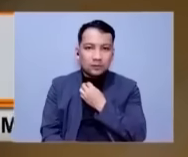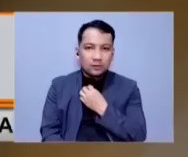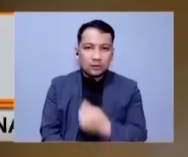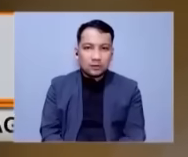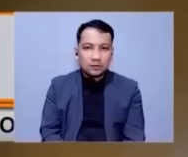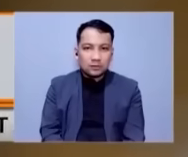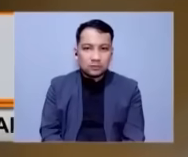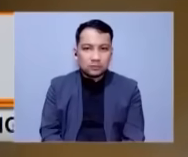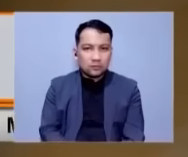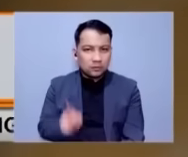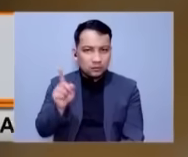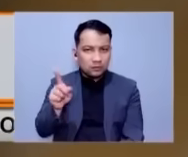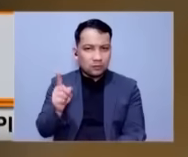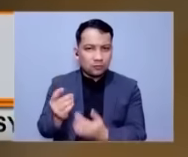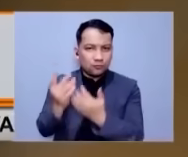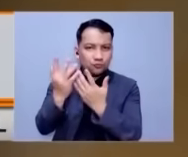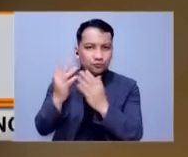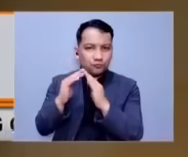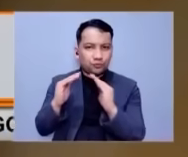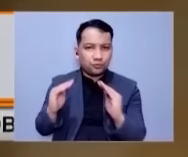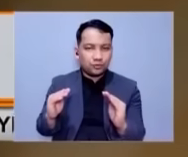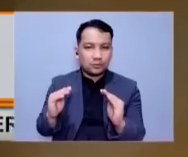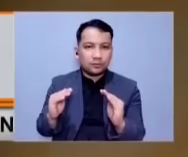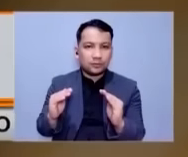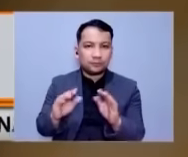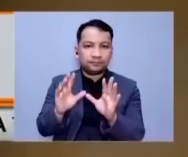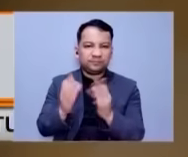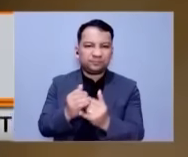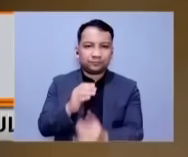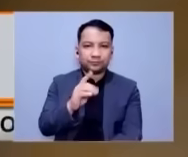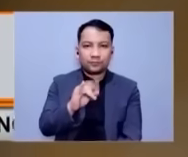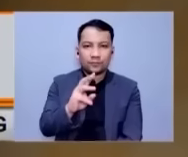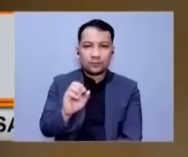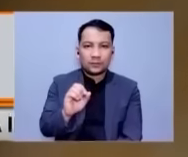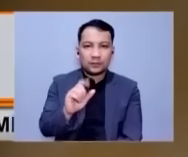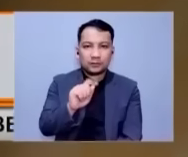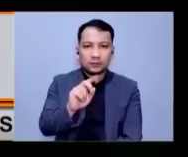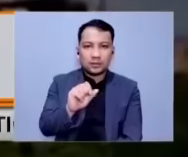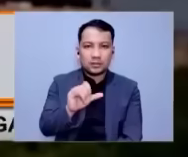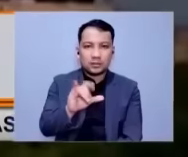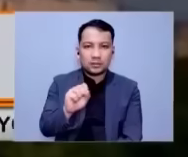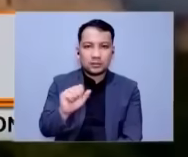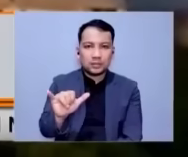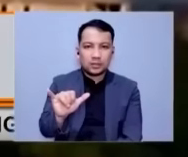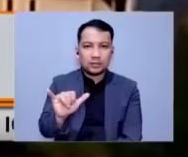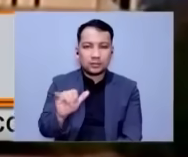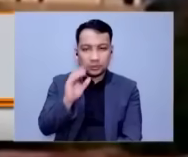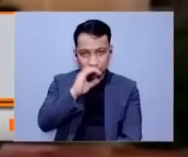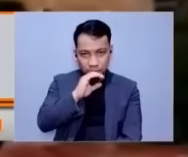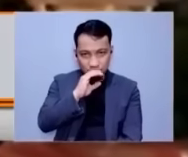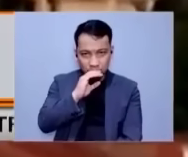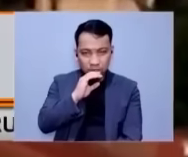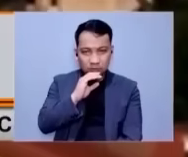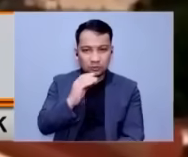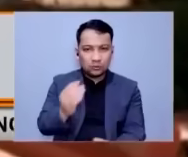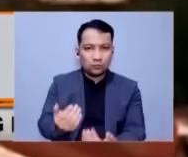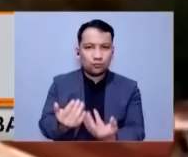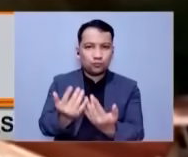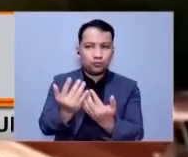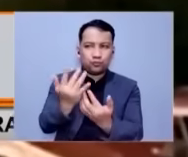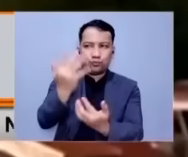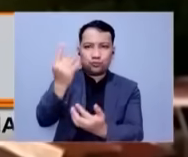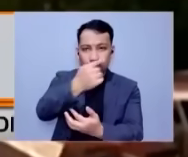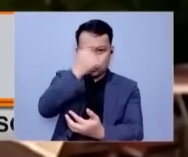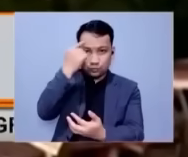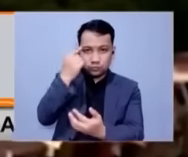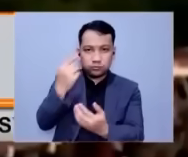Nilamon ng apoy ang residential area na ito sa Barangay Dumlog sa Talisay City, Cebu kahapon. Agad namang nabalot ng maitim at makapal na